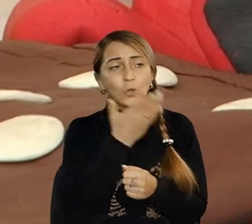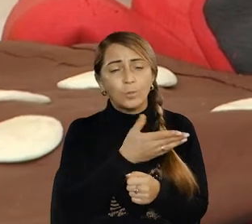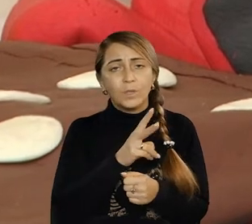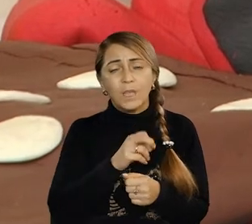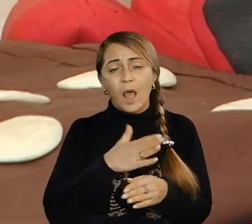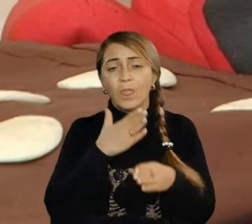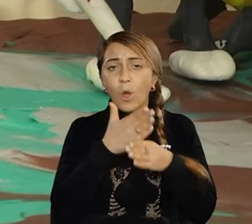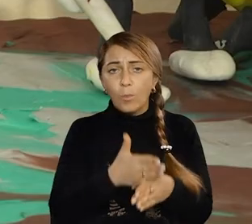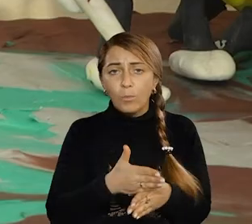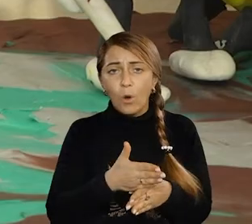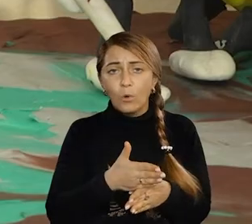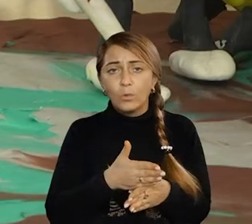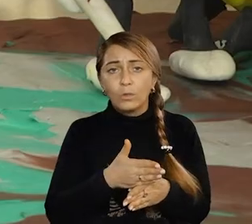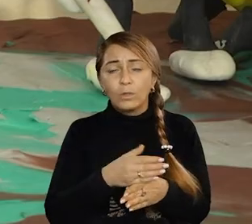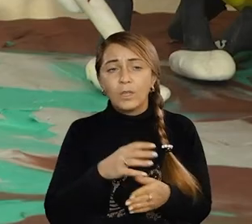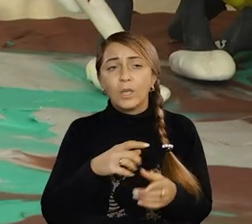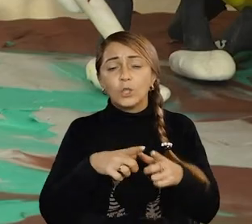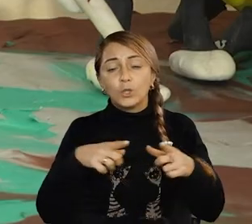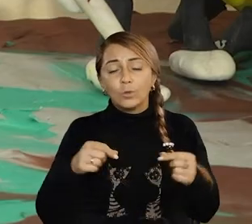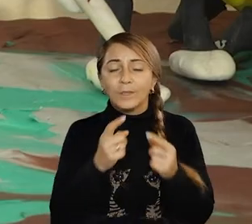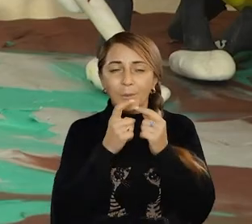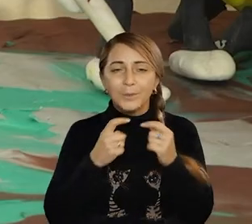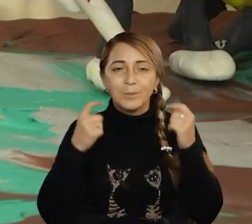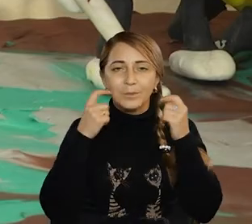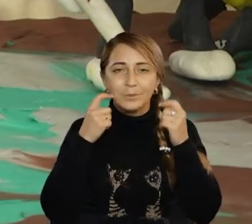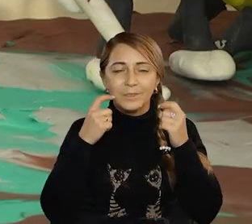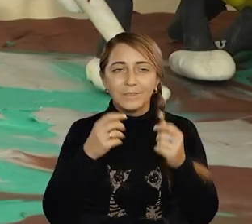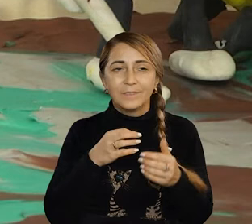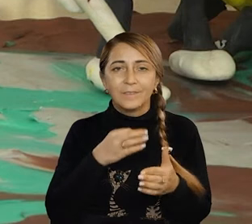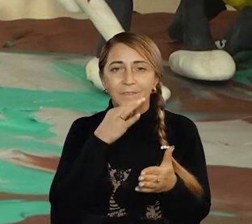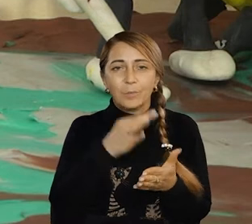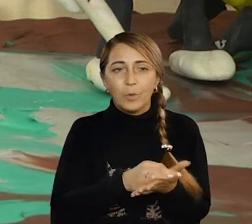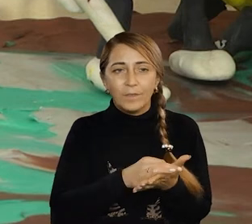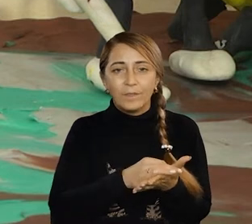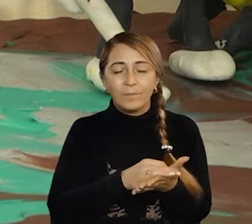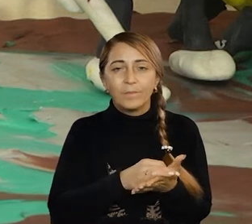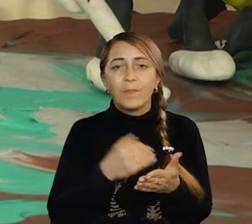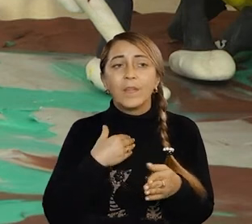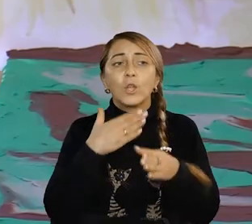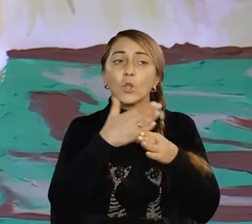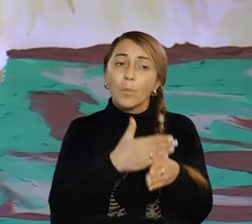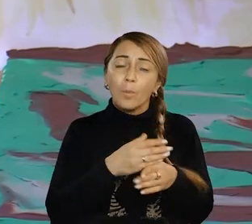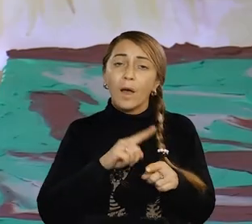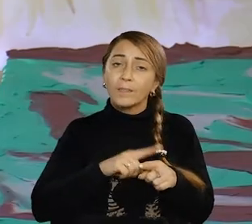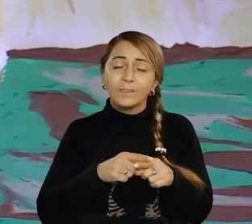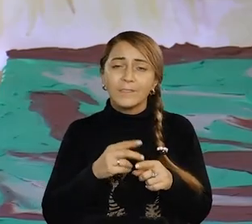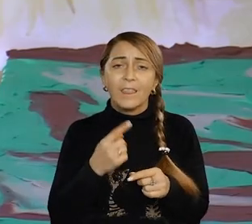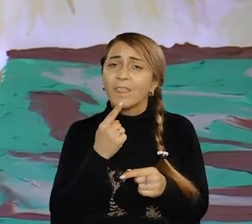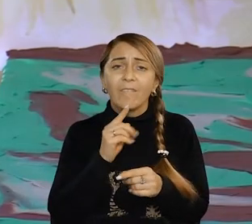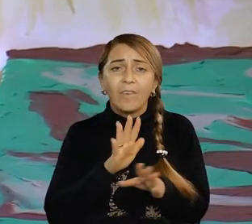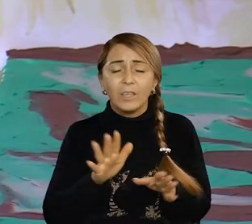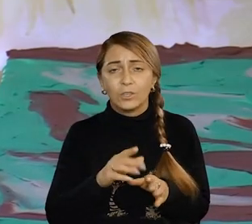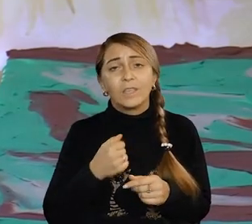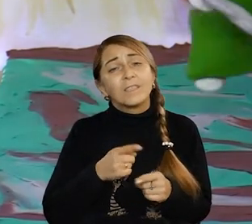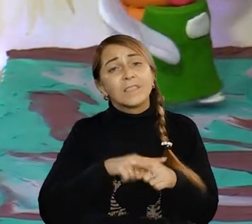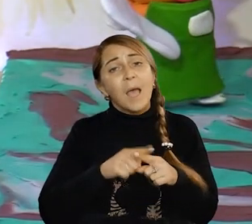за допомогу». Шоколадка усміхнулася у відповідь. «Допомагати – це не складно, а